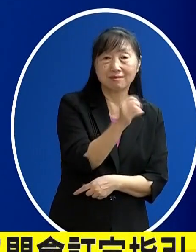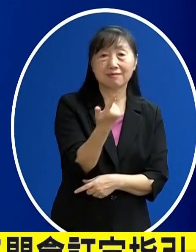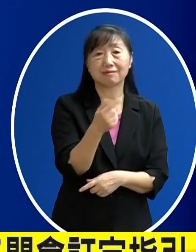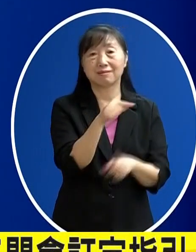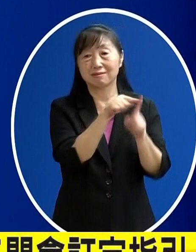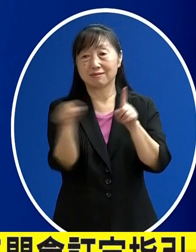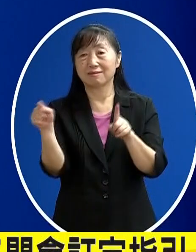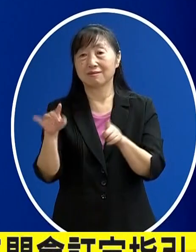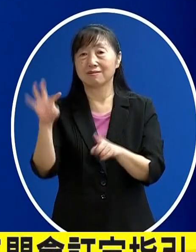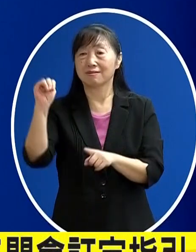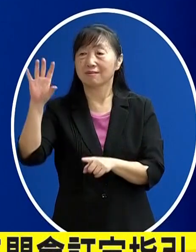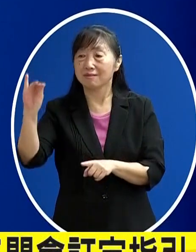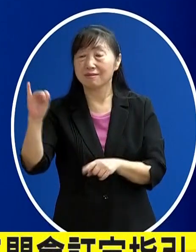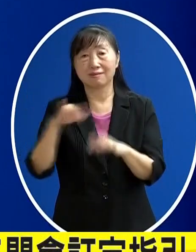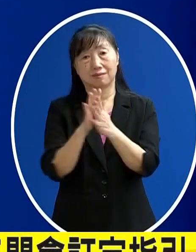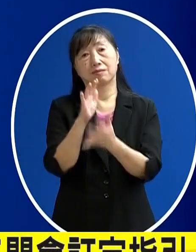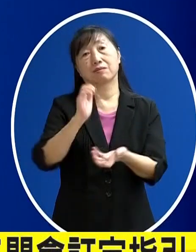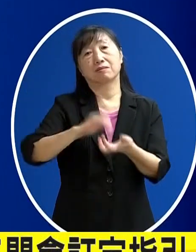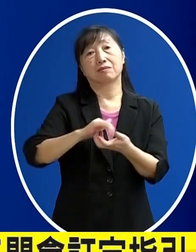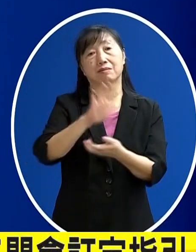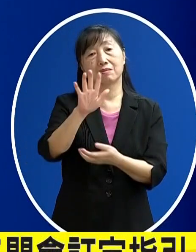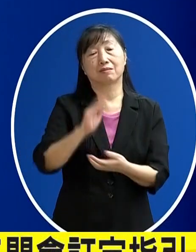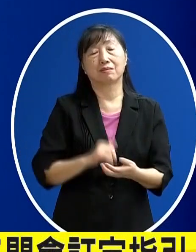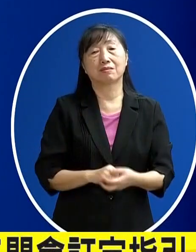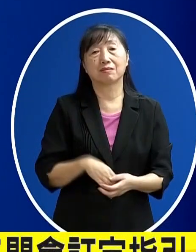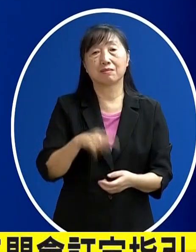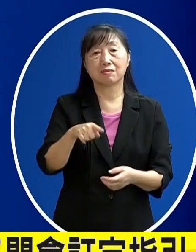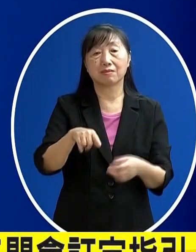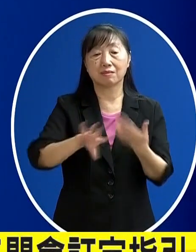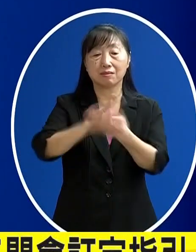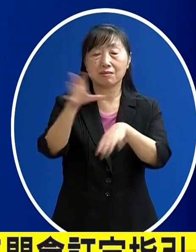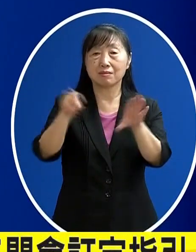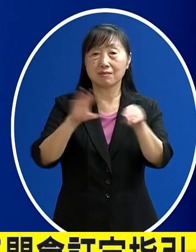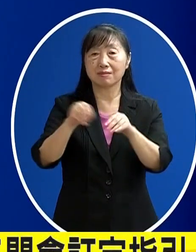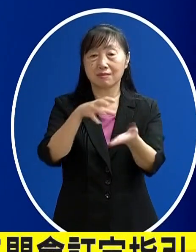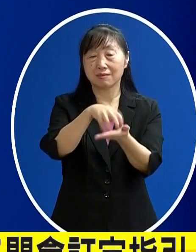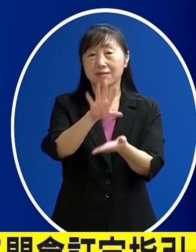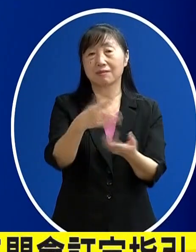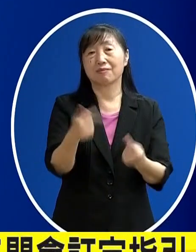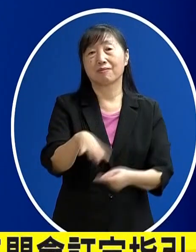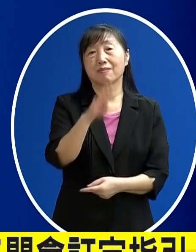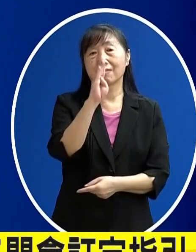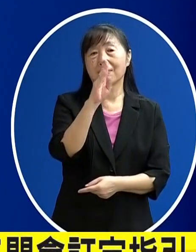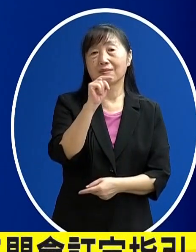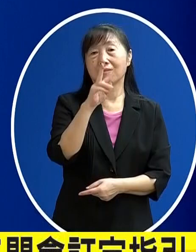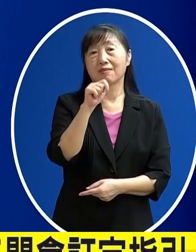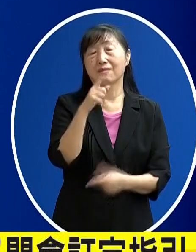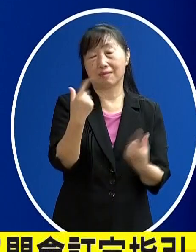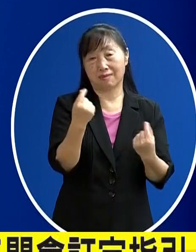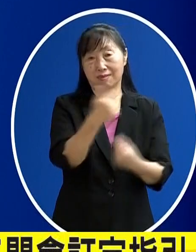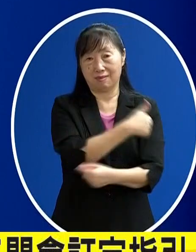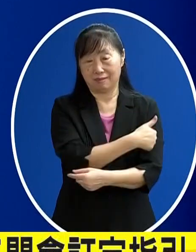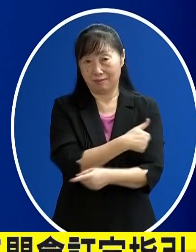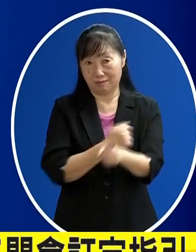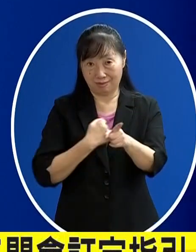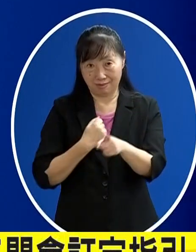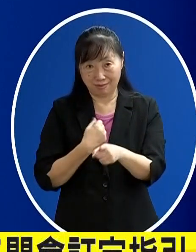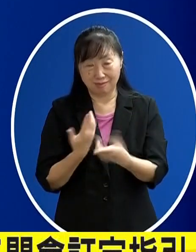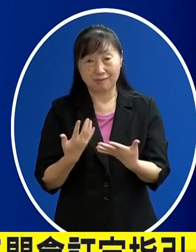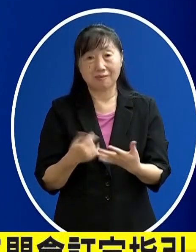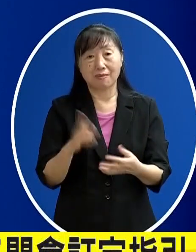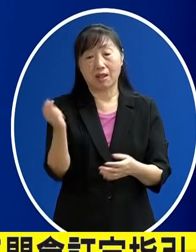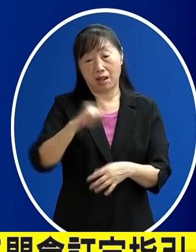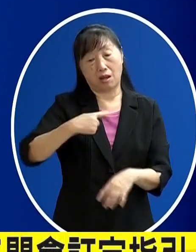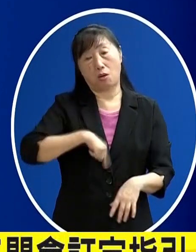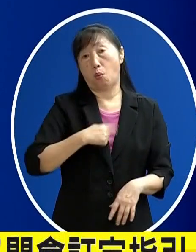哈。在国际上的一些文献研究，其实都看得出来，即使是打 BNT 的疫苗，大家知道 BNT 的疫苗